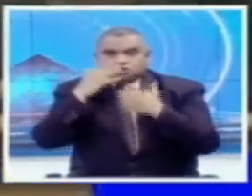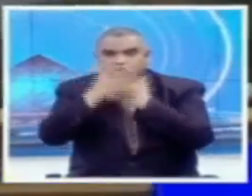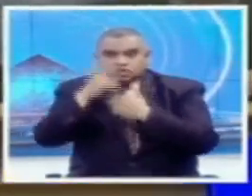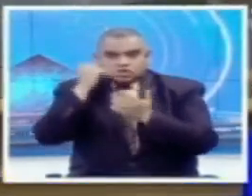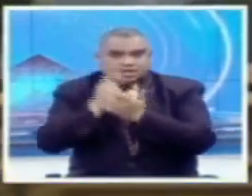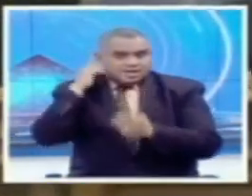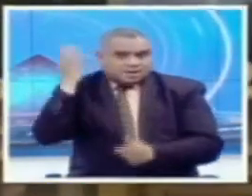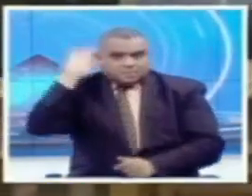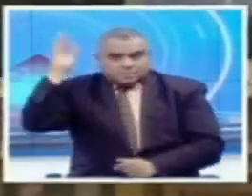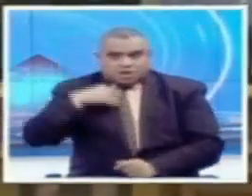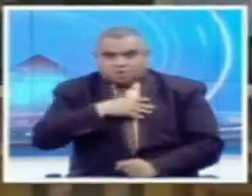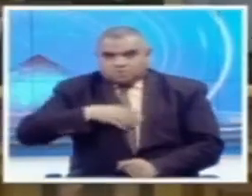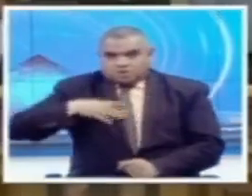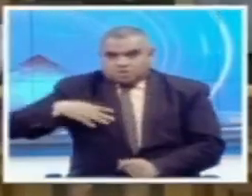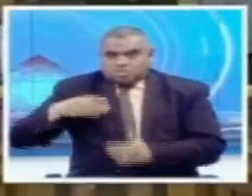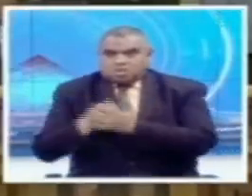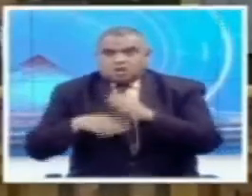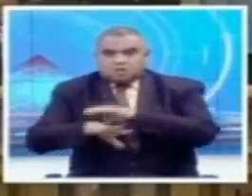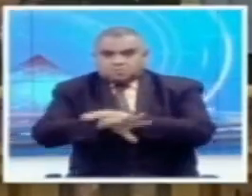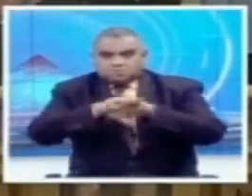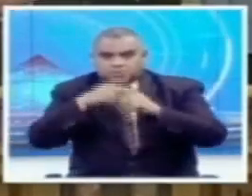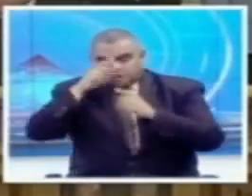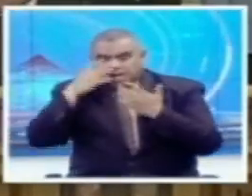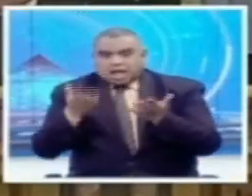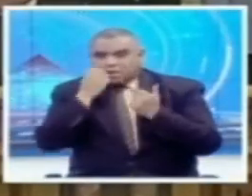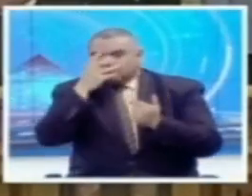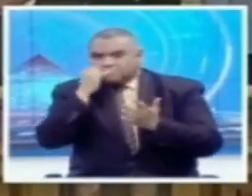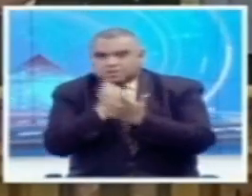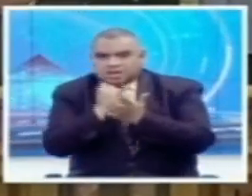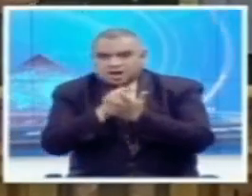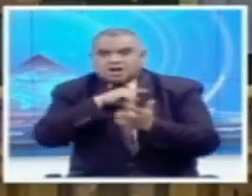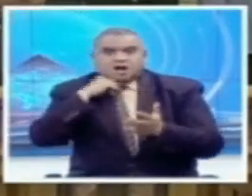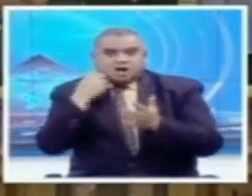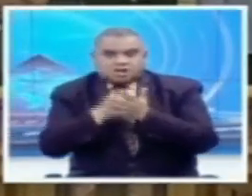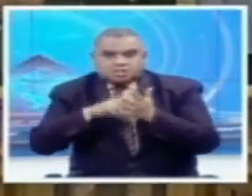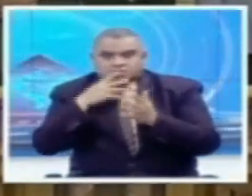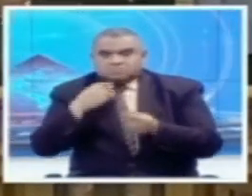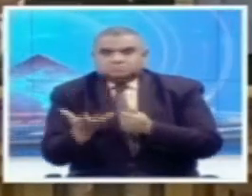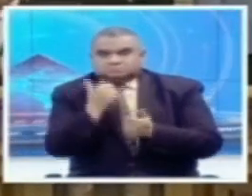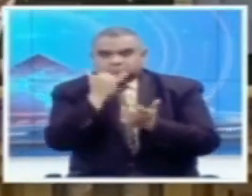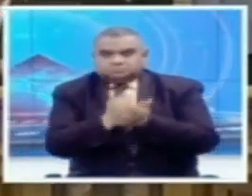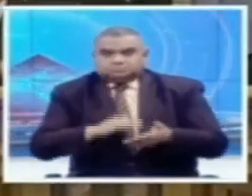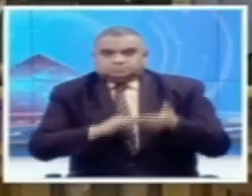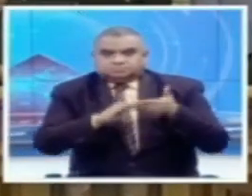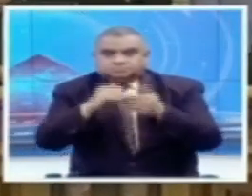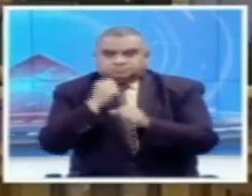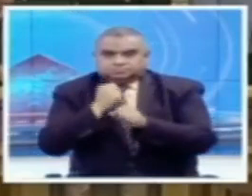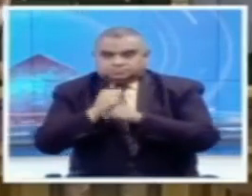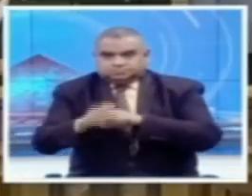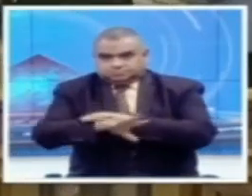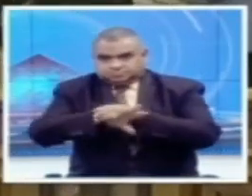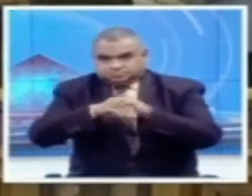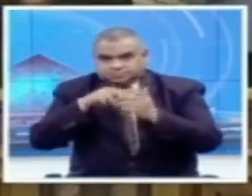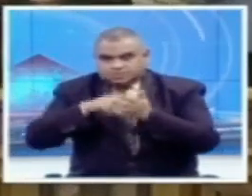سكاتيك إقامة وتشغيل منشأة لإنتاج الهيدروجين بقدرة 100 ميجاوات، استثمارات تضع مصر على